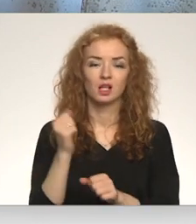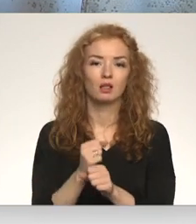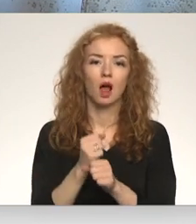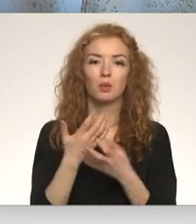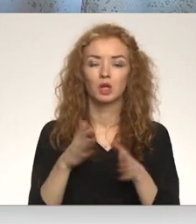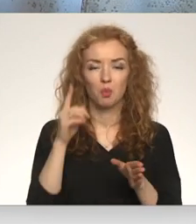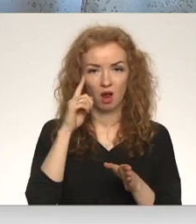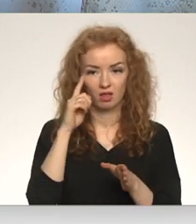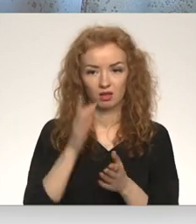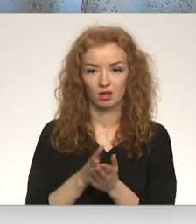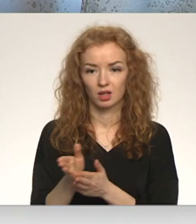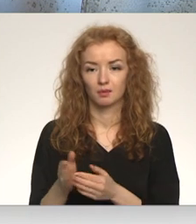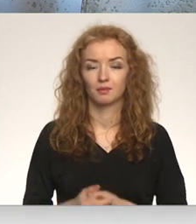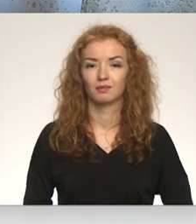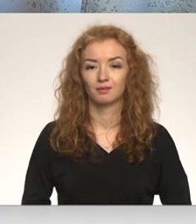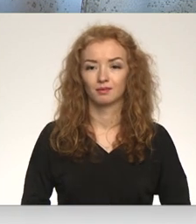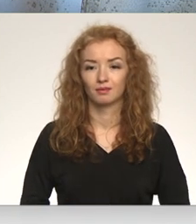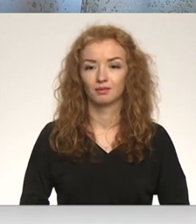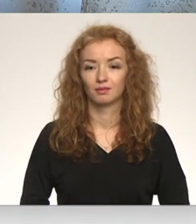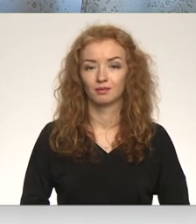brīvprātīgo darbu.